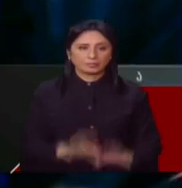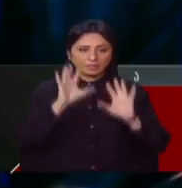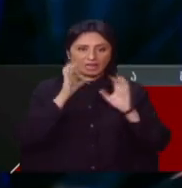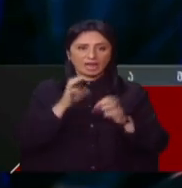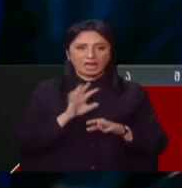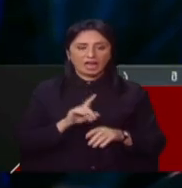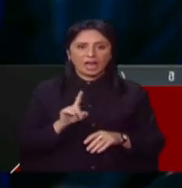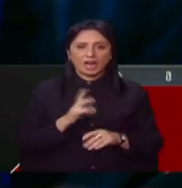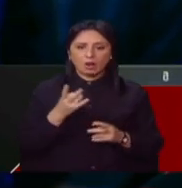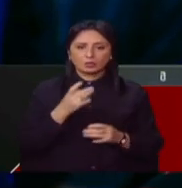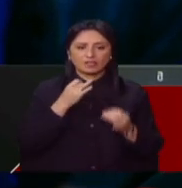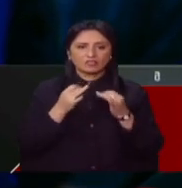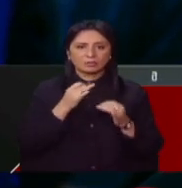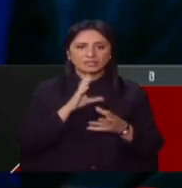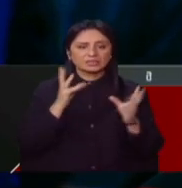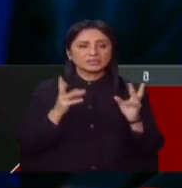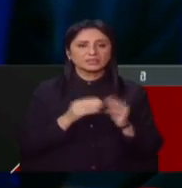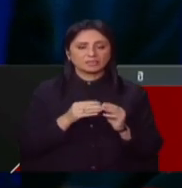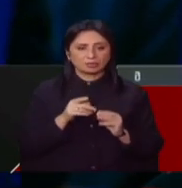Არასერიოზული აქვს, რაზე უნდა ვისაუბროთ საერთოდ.